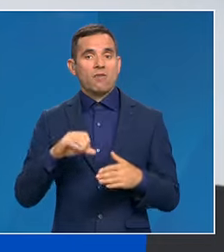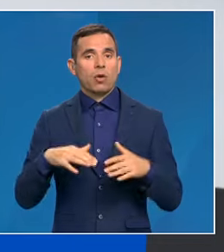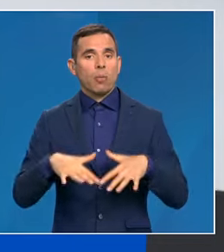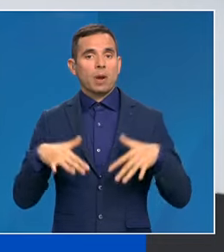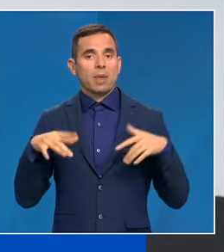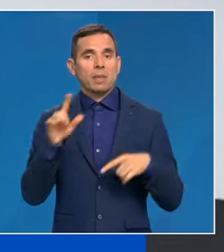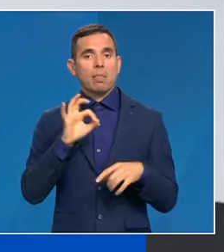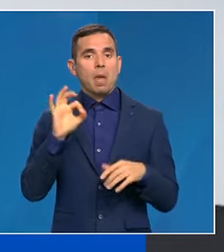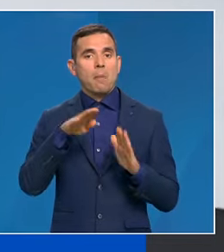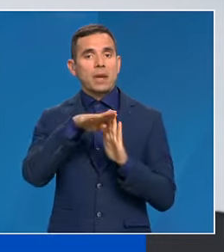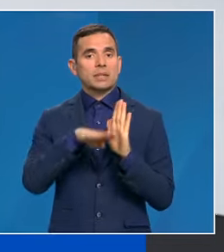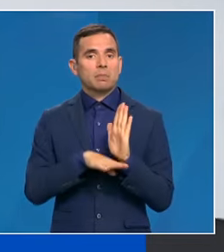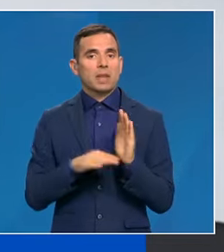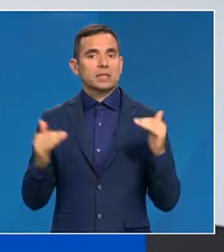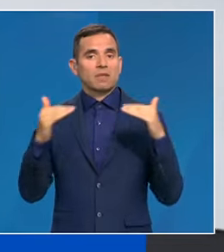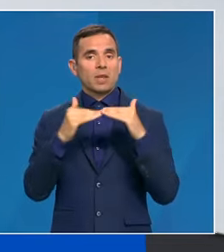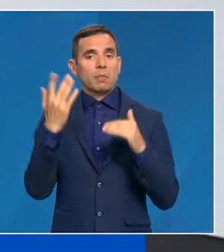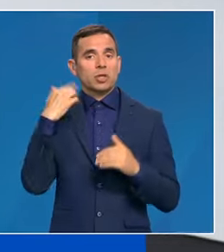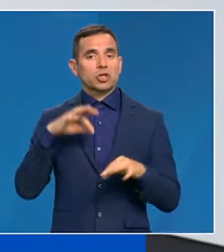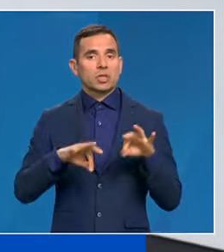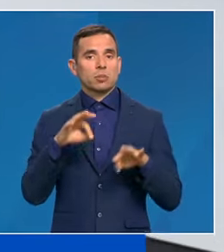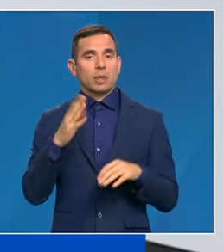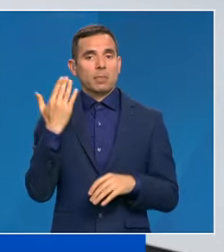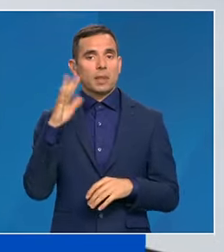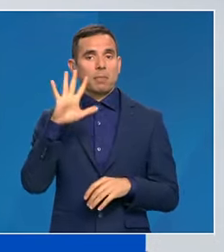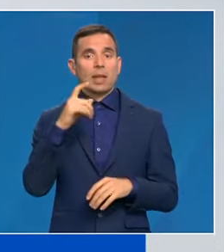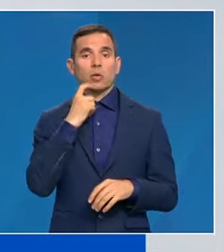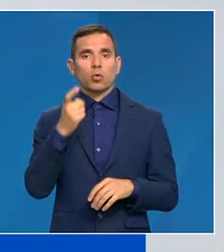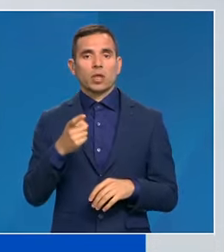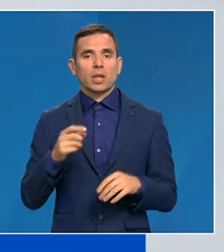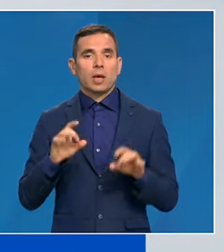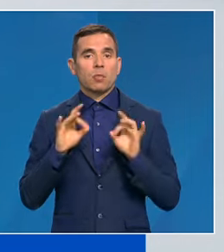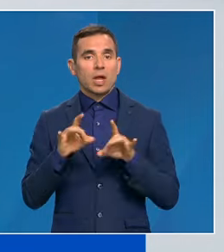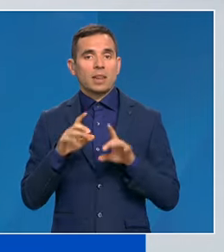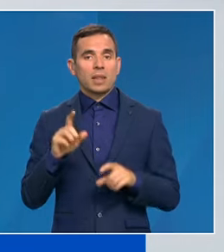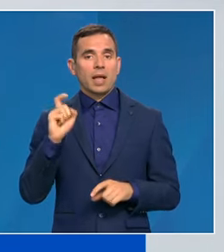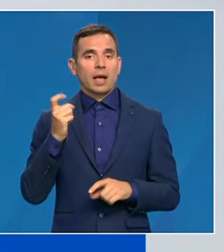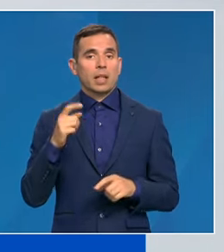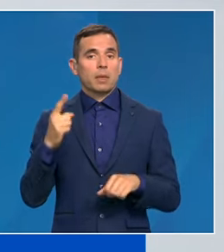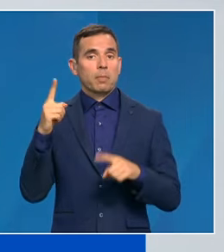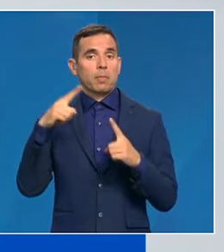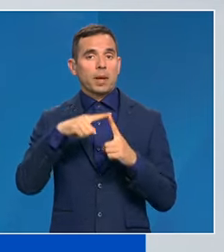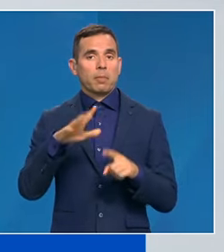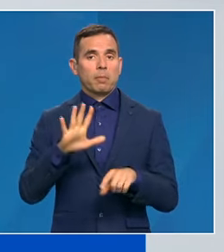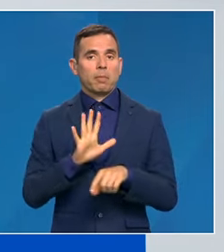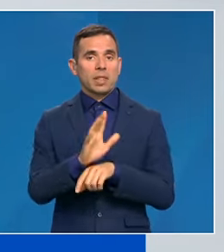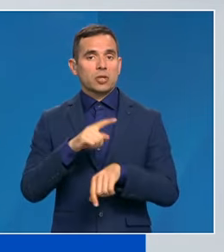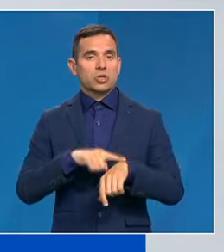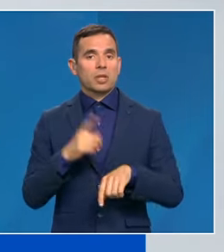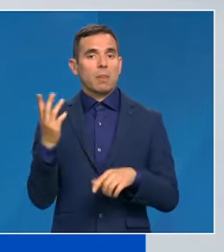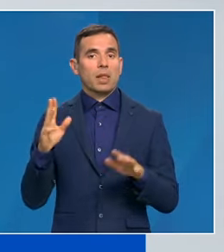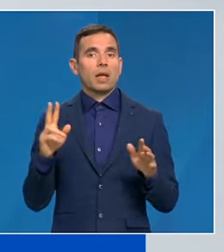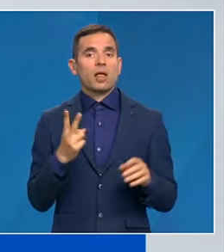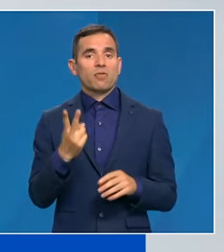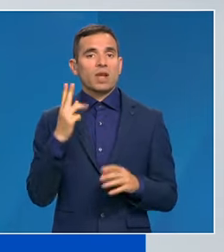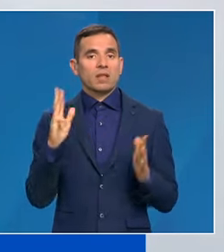спад в сравнение с предишните избори преди 5 години. По данни на Галъп, към 15 часа тогава тя е била през